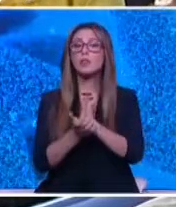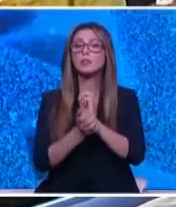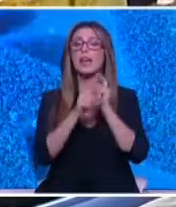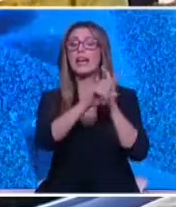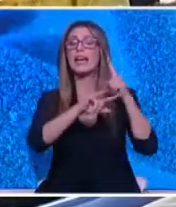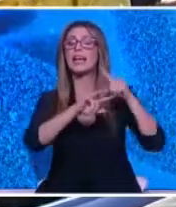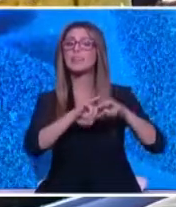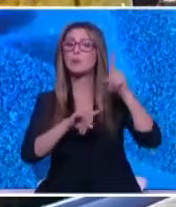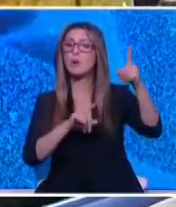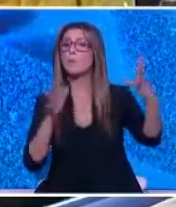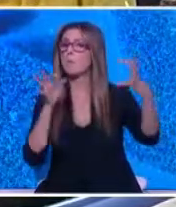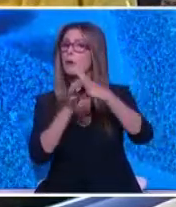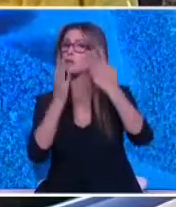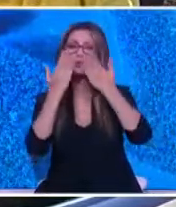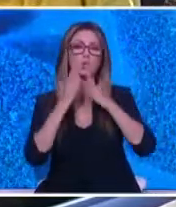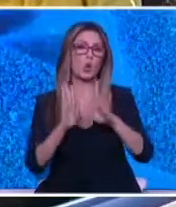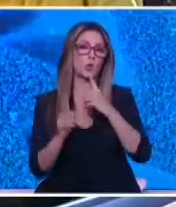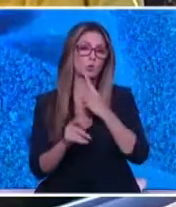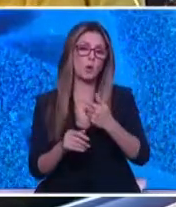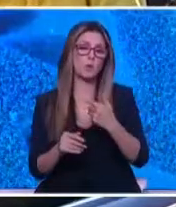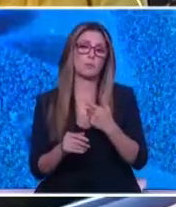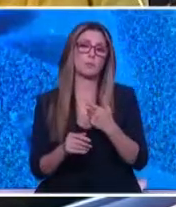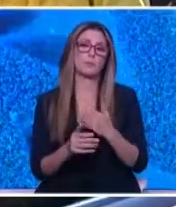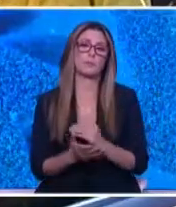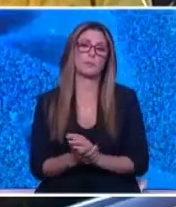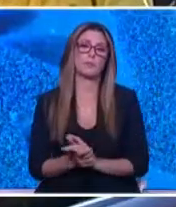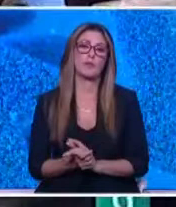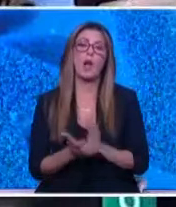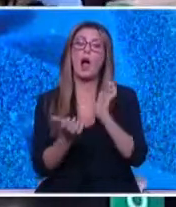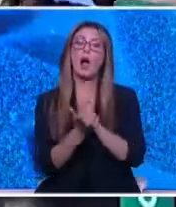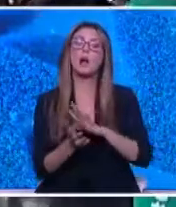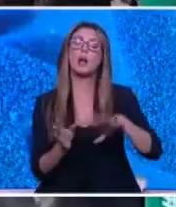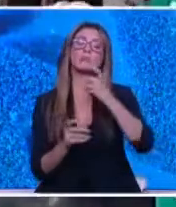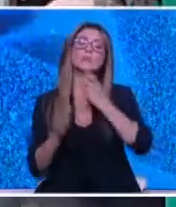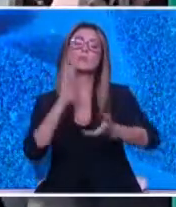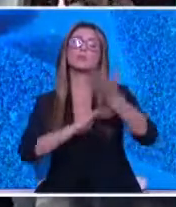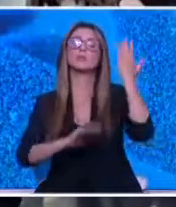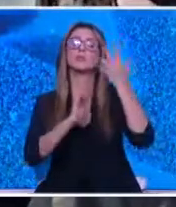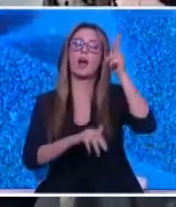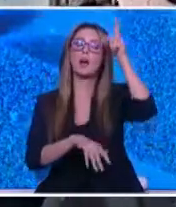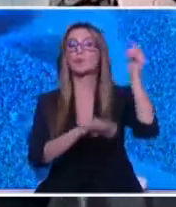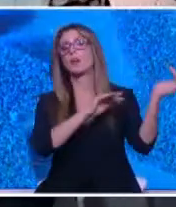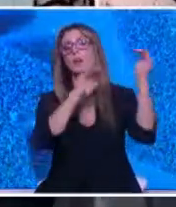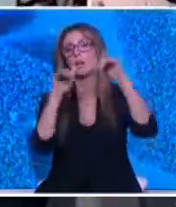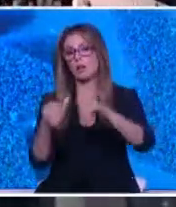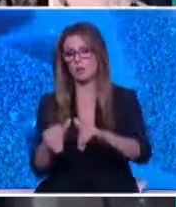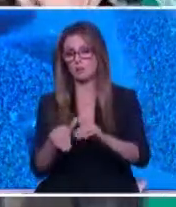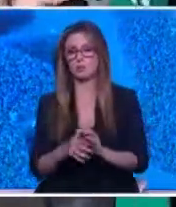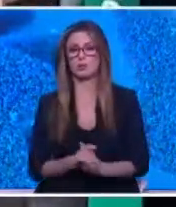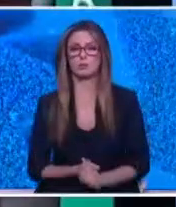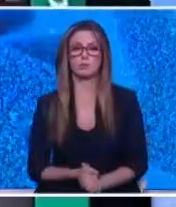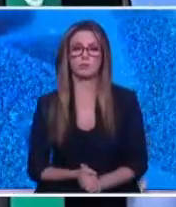herhangi bir bağı olduğuna dair bizim de herhangi bir bilgimiz yok. Aile çok uzun yıllar önce Amerika'ya göç